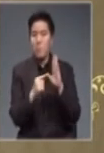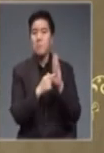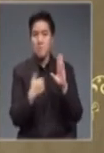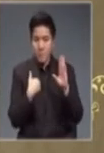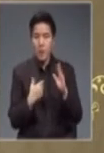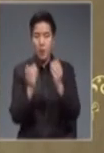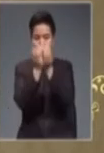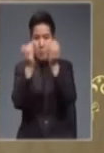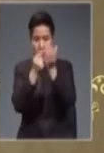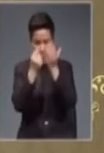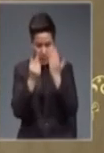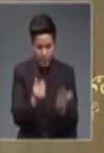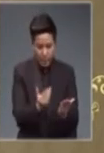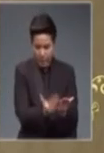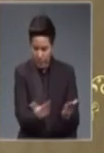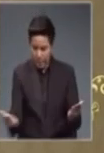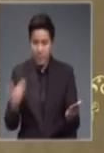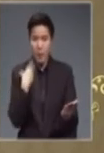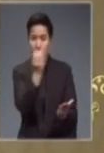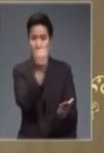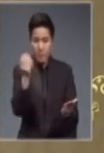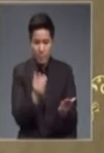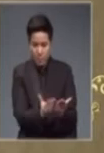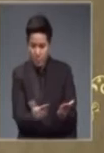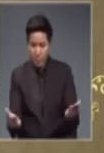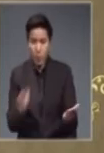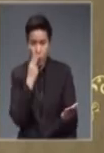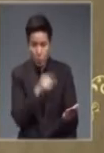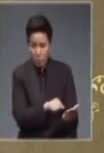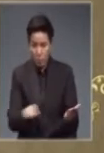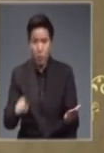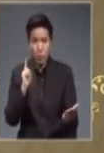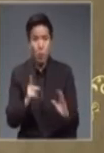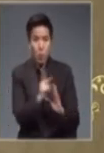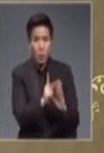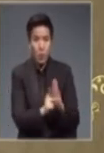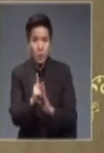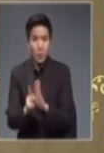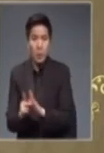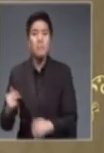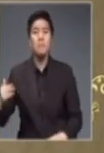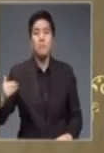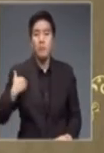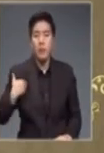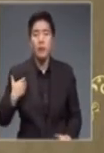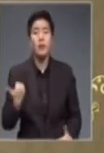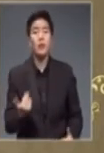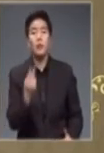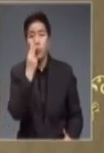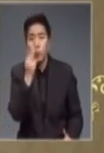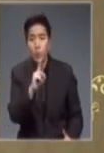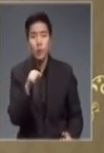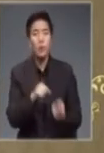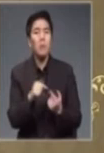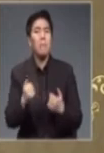วันนี้อยากจะเรียนว่ามันไม่ใช่เวลาปกตินะครับเราต้องเร่งดำเนินการก็ขอฝากทำความเข้าใจด้วยนะครับถ้าท่านจะโต้แย้งแล้ว